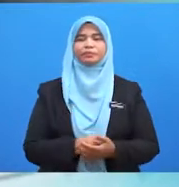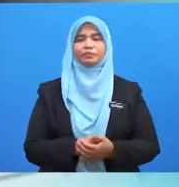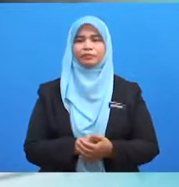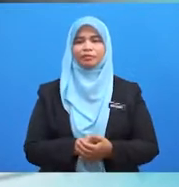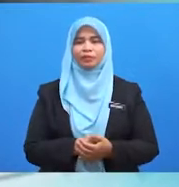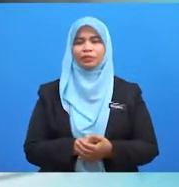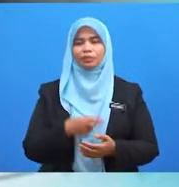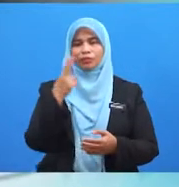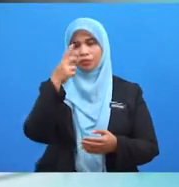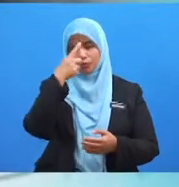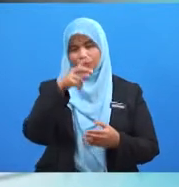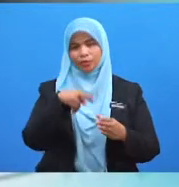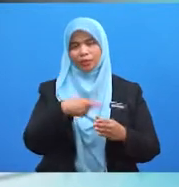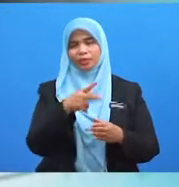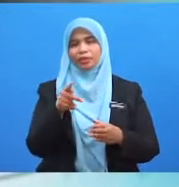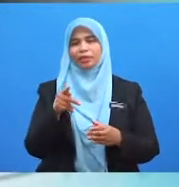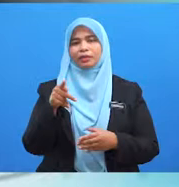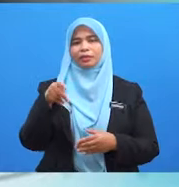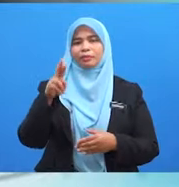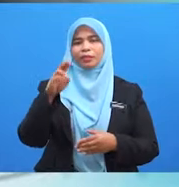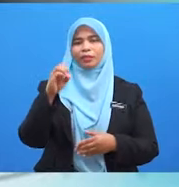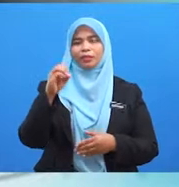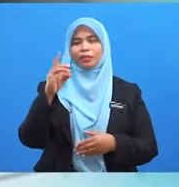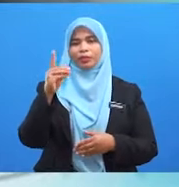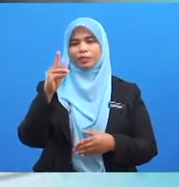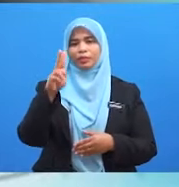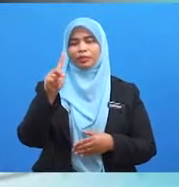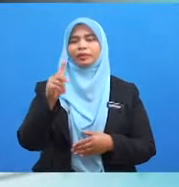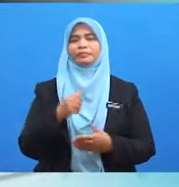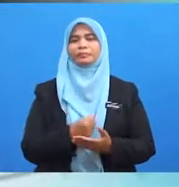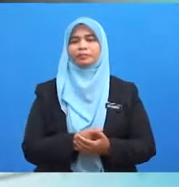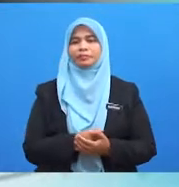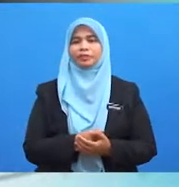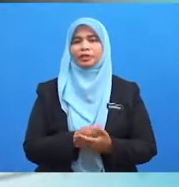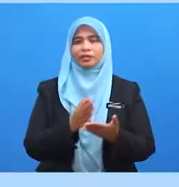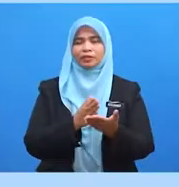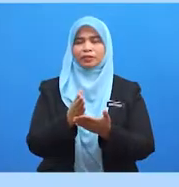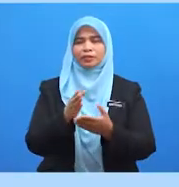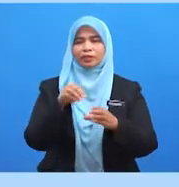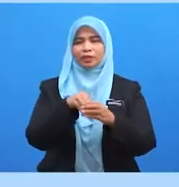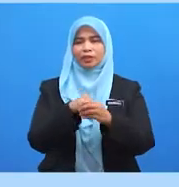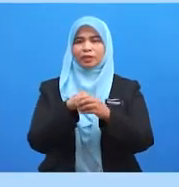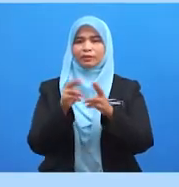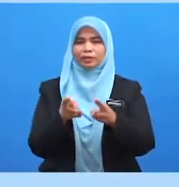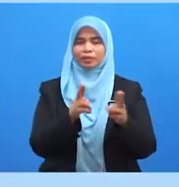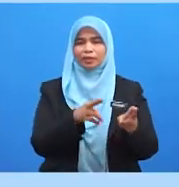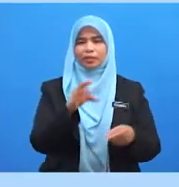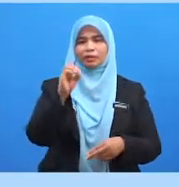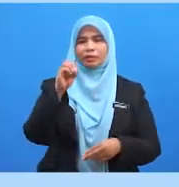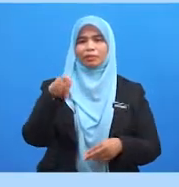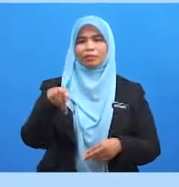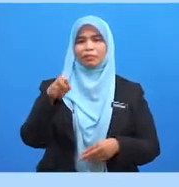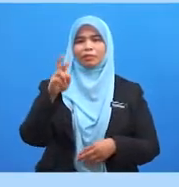proses menghasilkan produk atau perkhidmatan. Seterusnya, di dalam rancangan